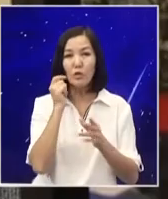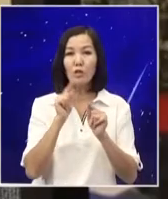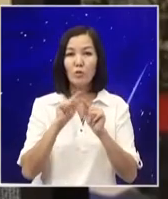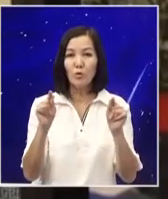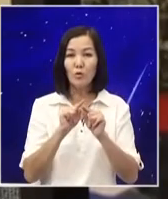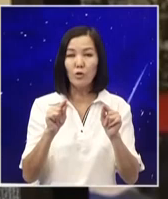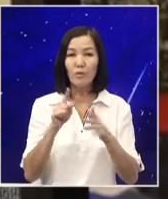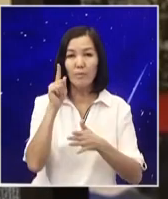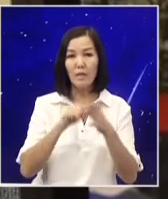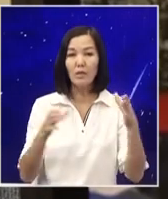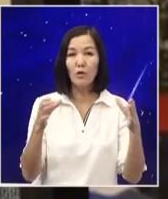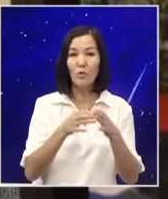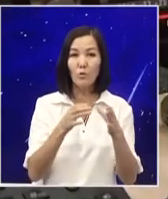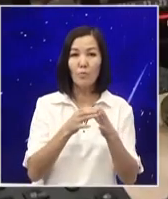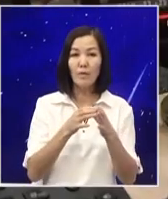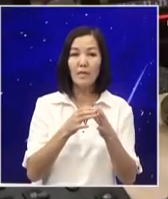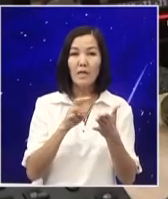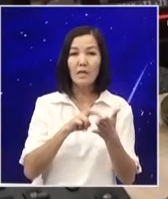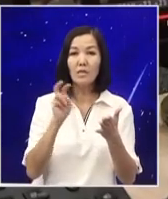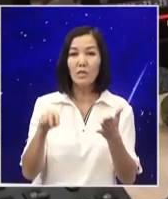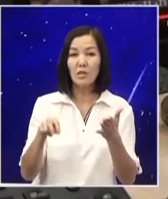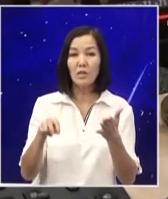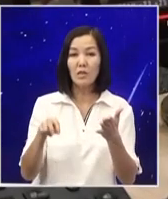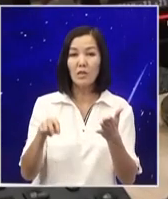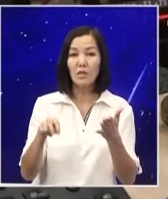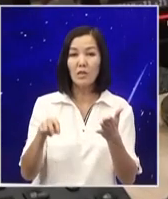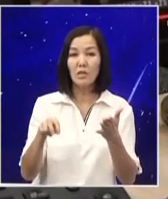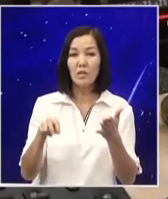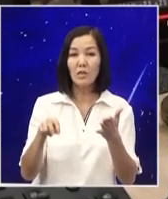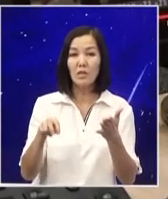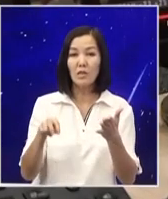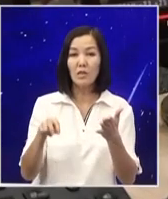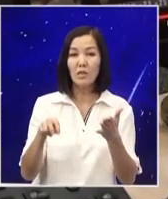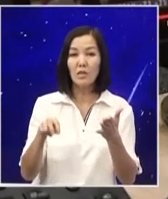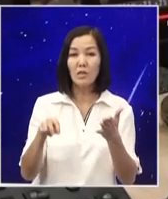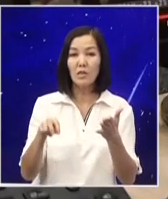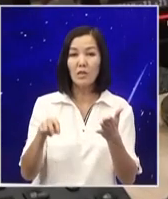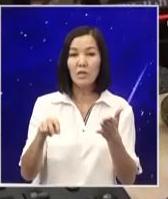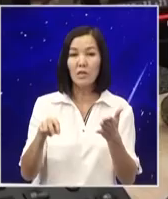Үйімнан шығарып алыпты. Өкініштісі Сабира Алмат.